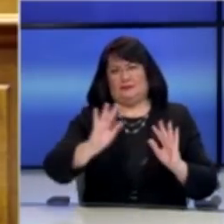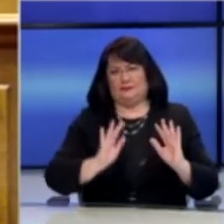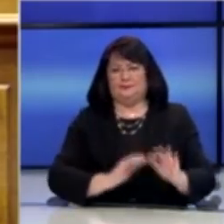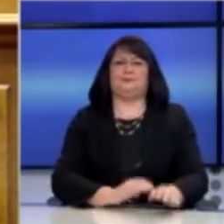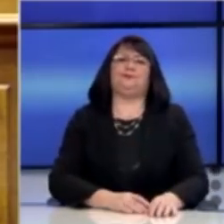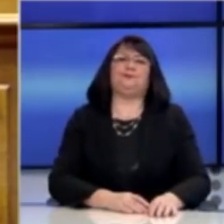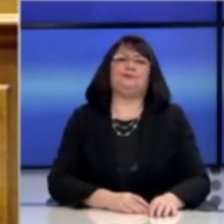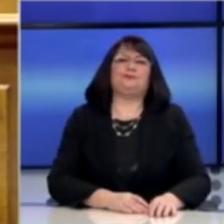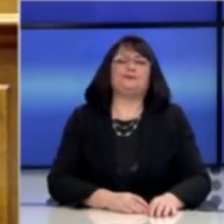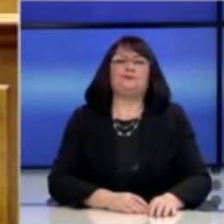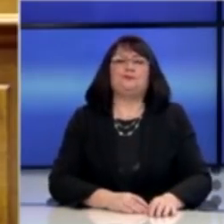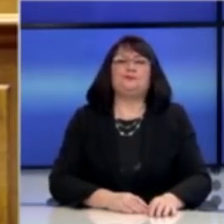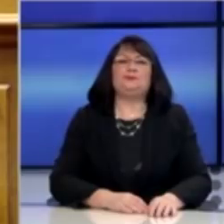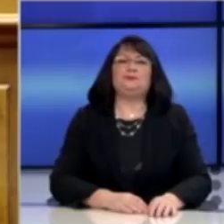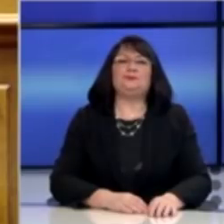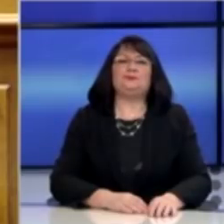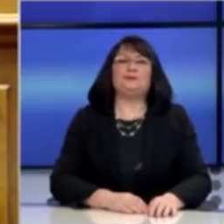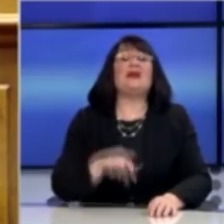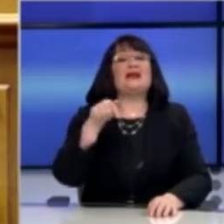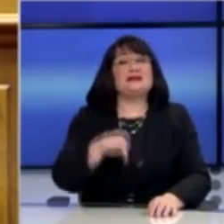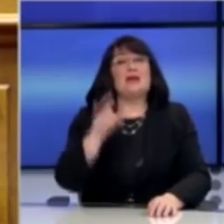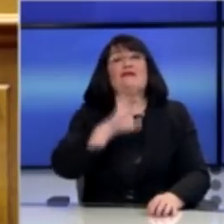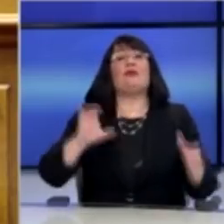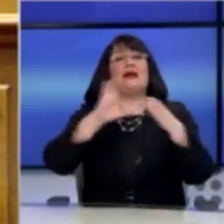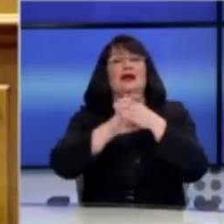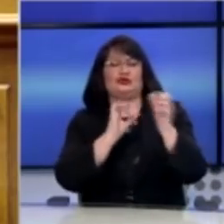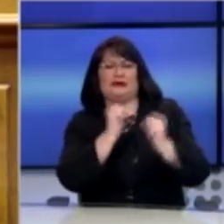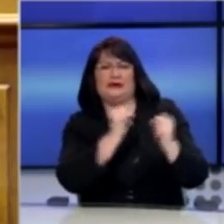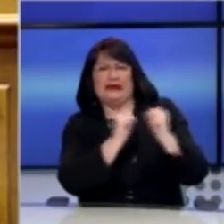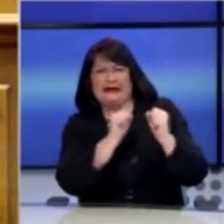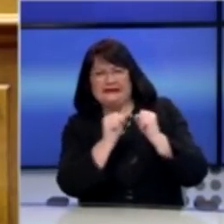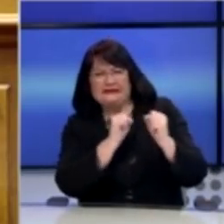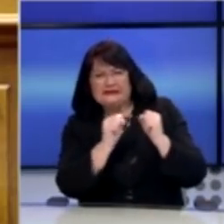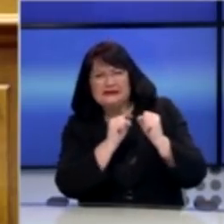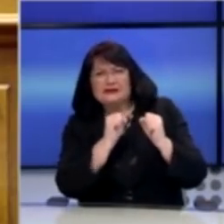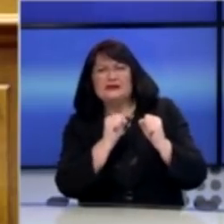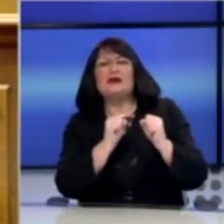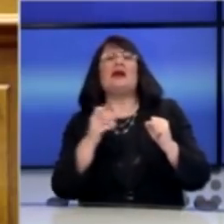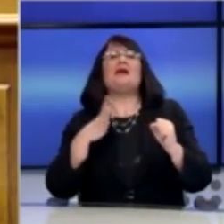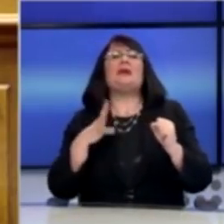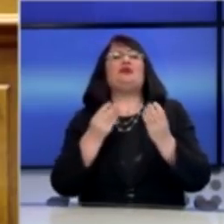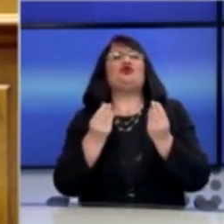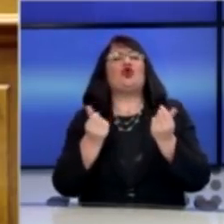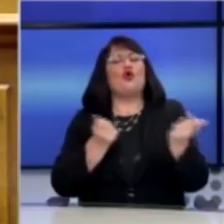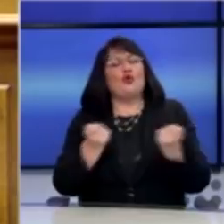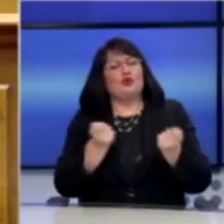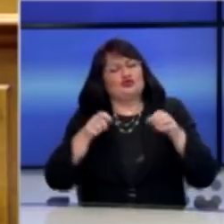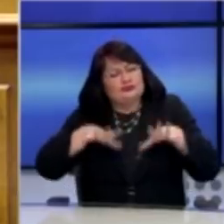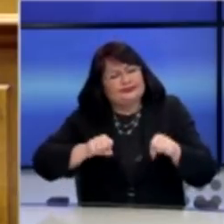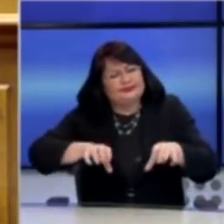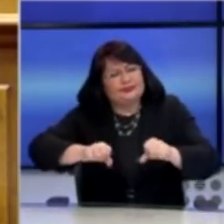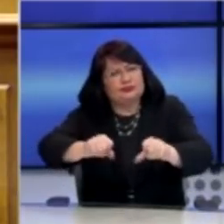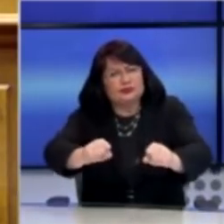περίοδου. Σήμερα η κρίση στην Ευρωπαϊκή Ένωση και διεθνώς απαιτεί επεκτατική διαχείριση, φυσικά με